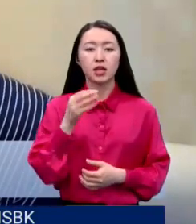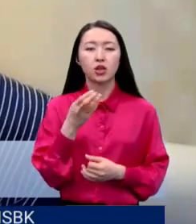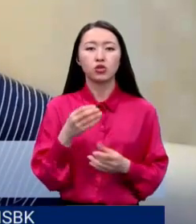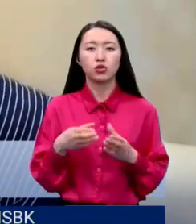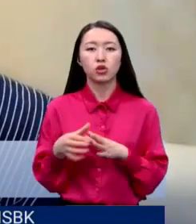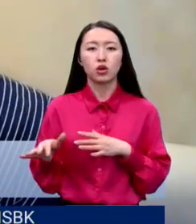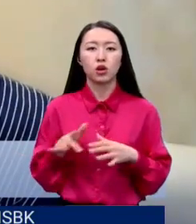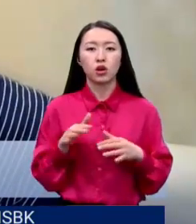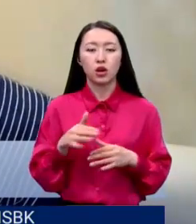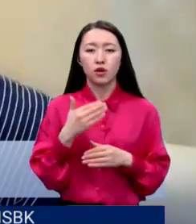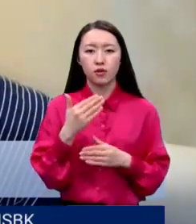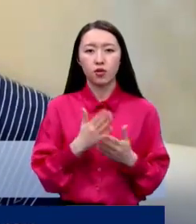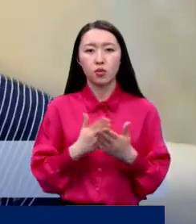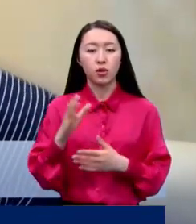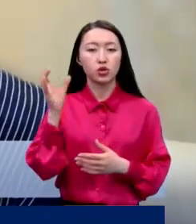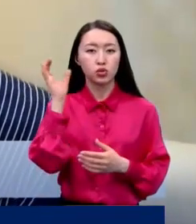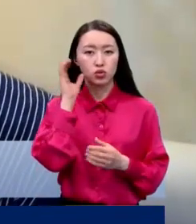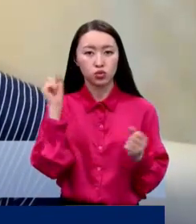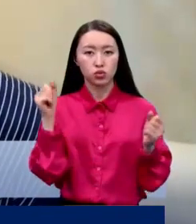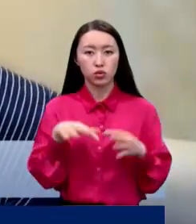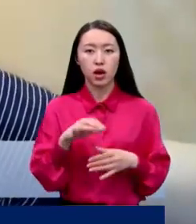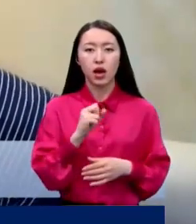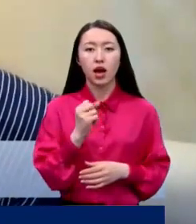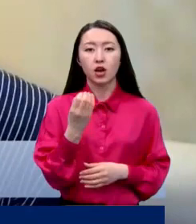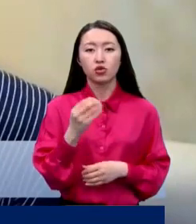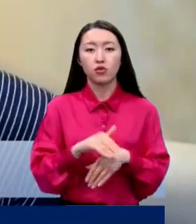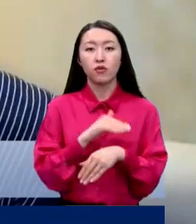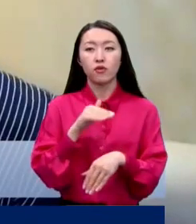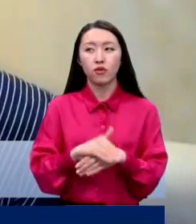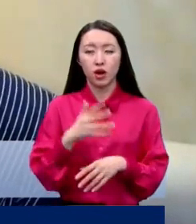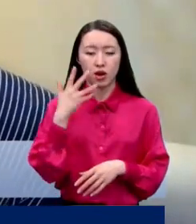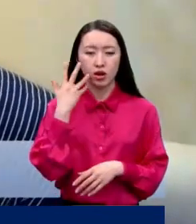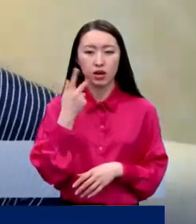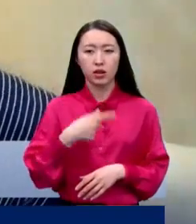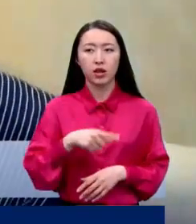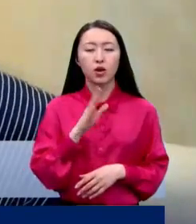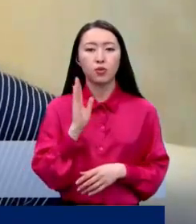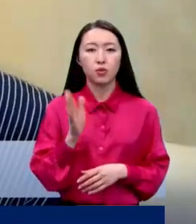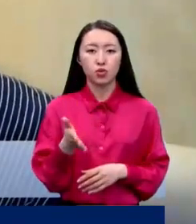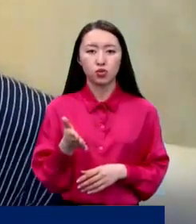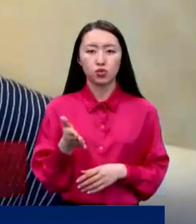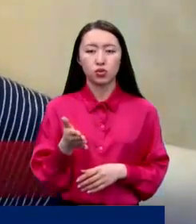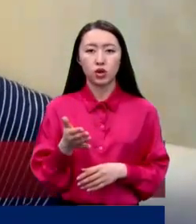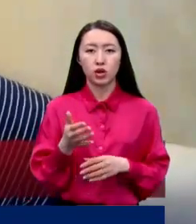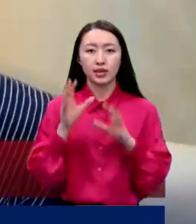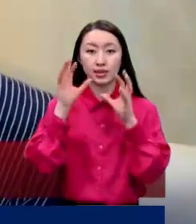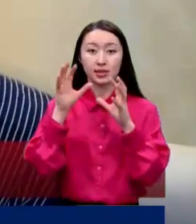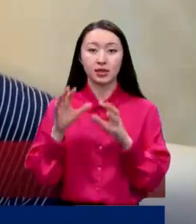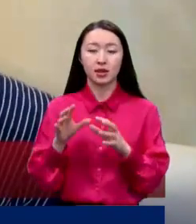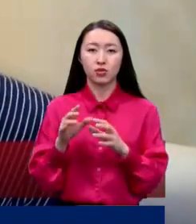парламентский контроль, проводить парламентские слушания. А кроме этого, фактически, когда они будут отклонять